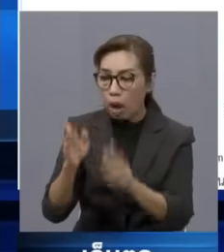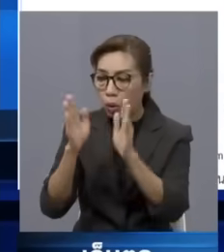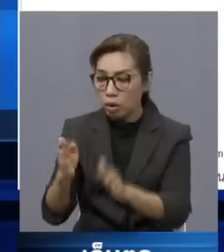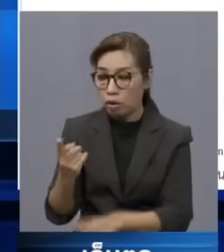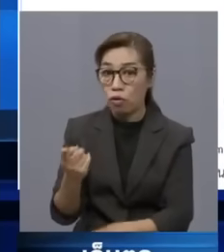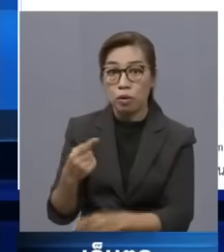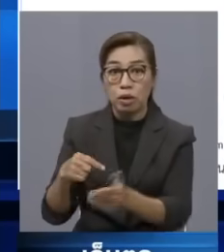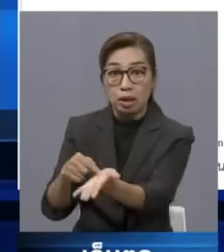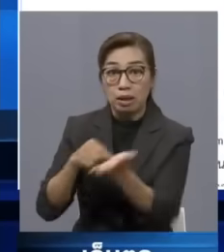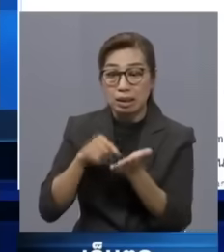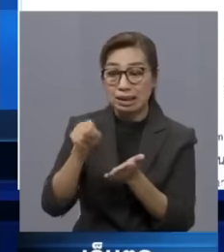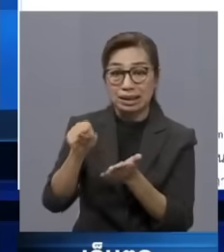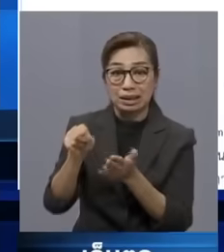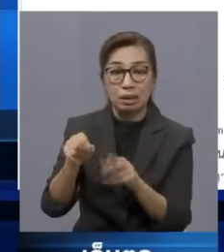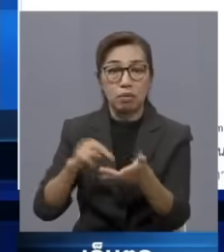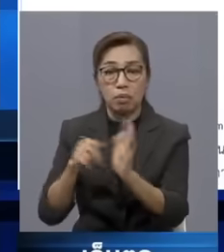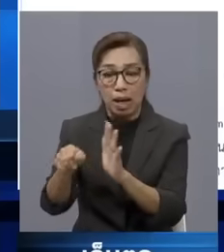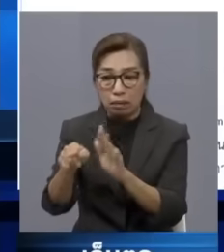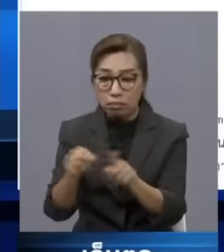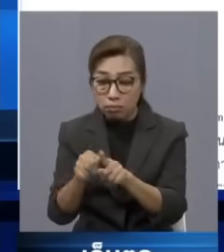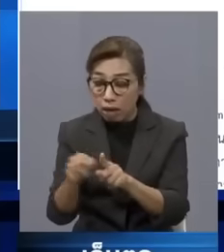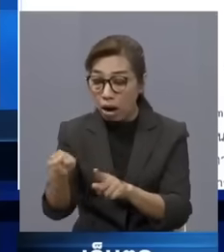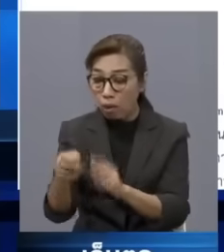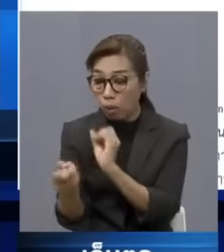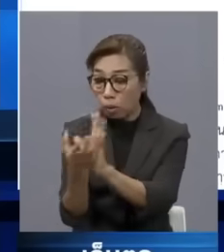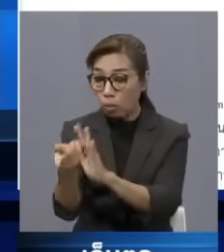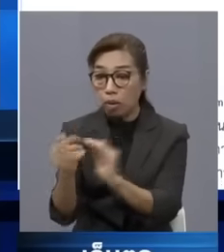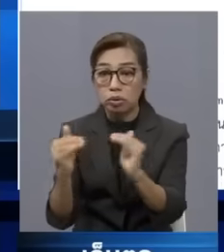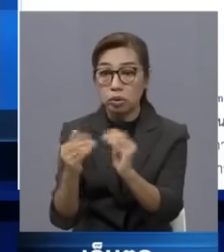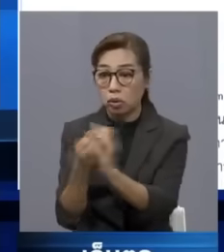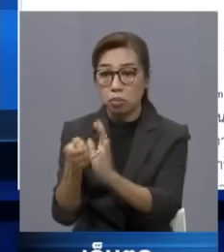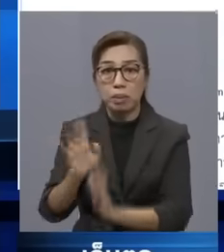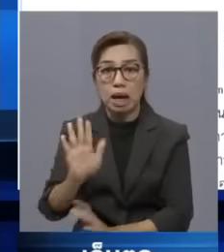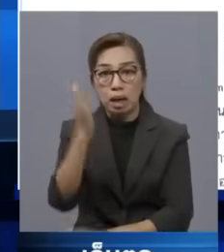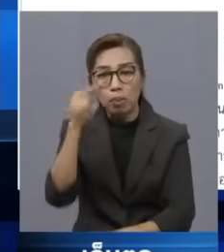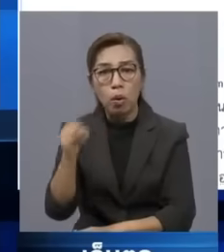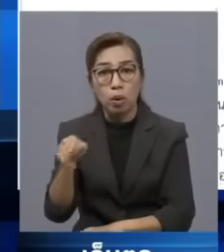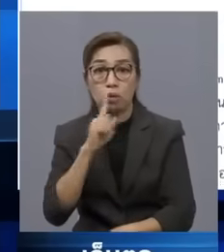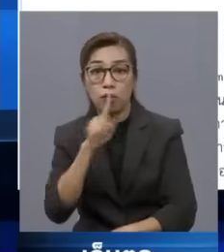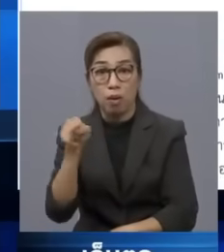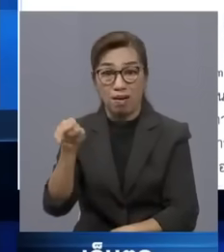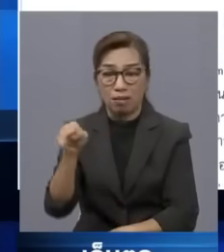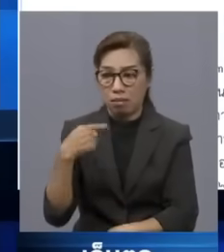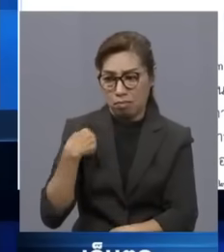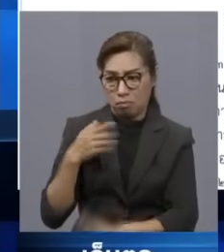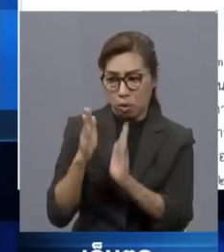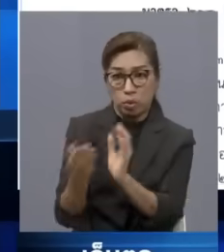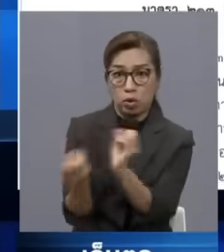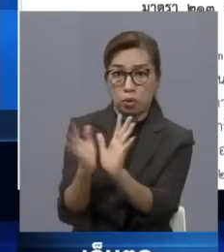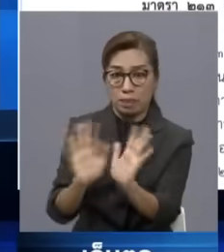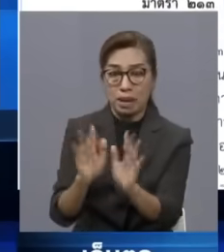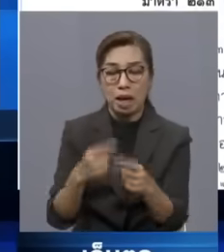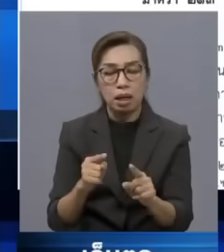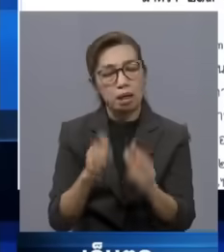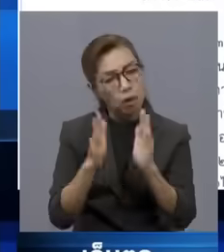หรือที่ใช้คำกฎหมายว่าไม่ได้เป็นผู้ที่ถูกกระทบสิทธิ์แม้หลายฝ่ายจะตั้งคำถามนะว่านักวิชาการทั้ง 3คน